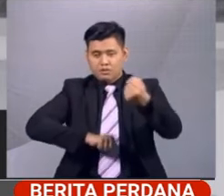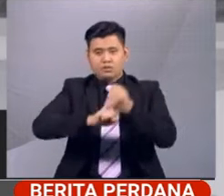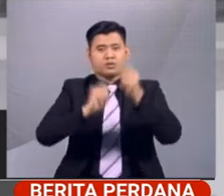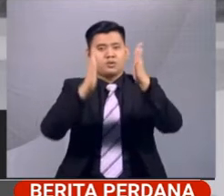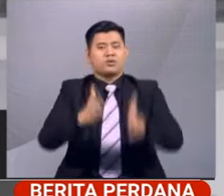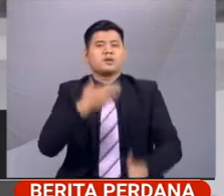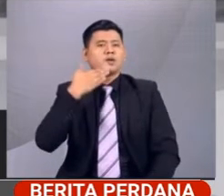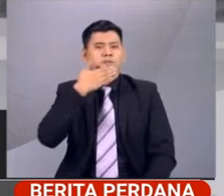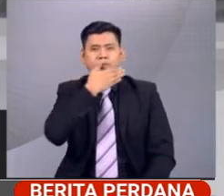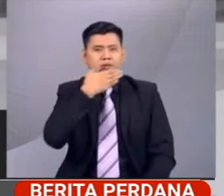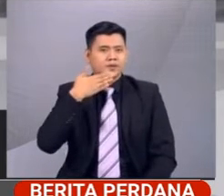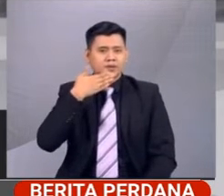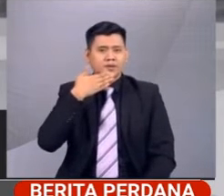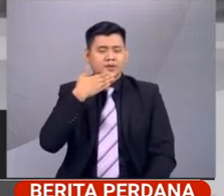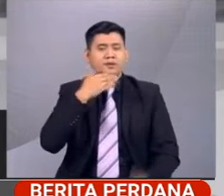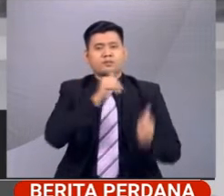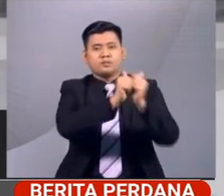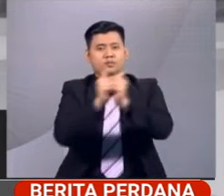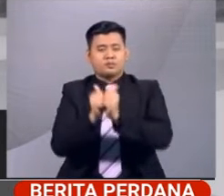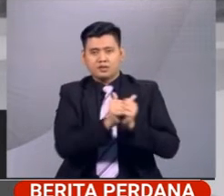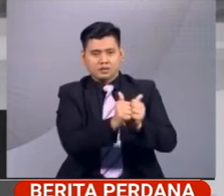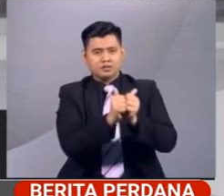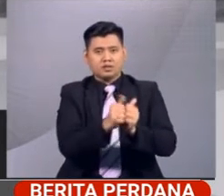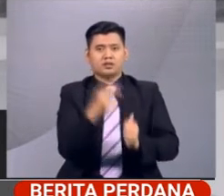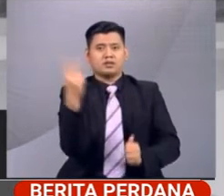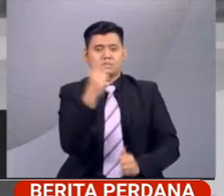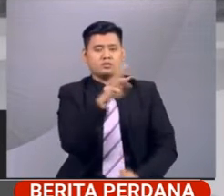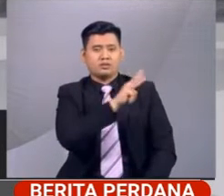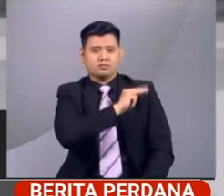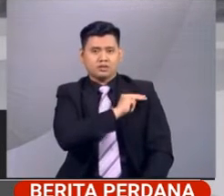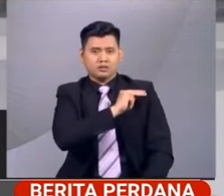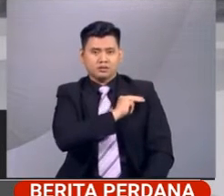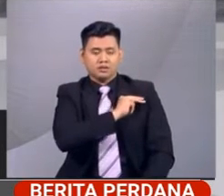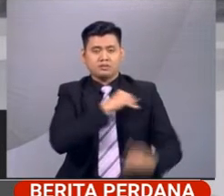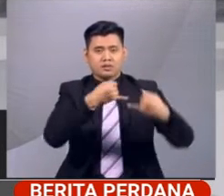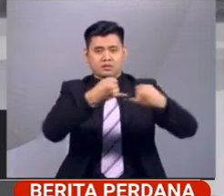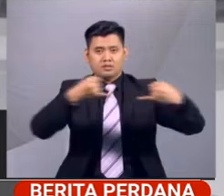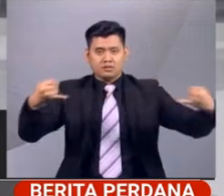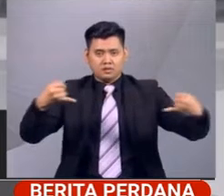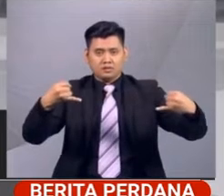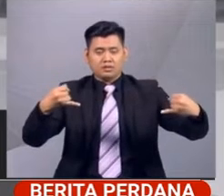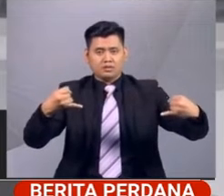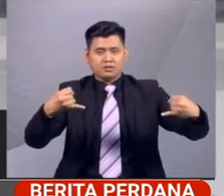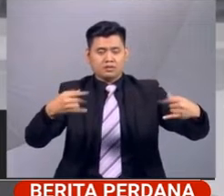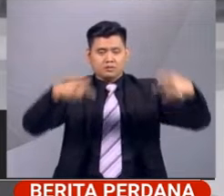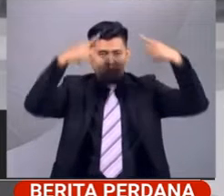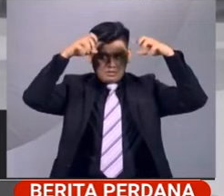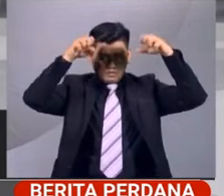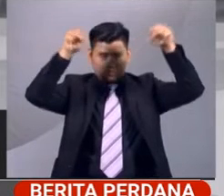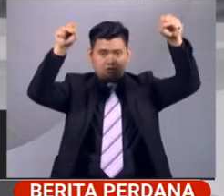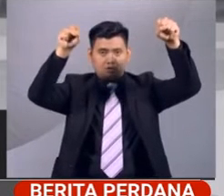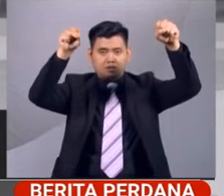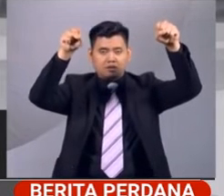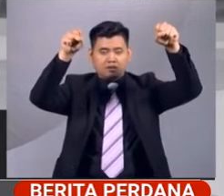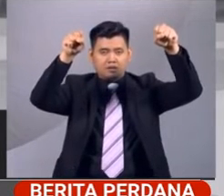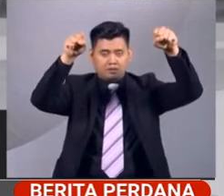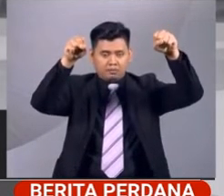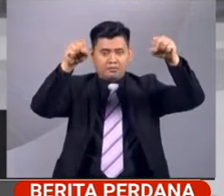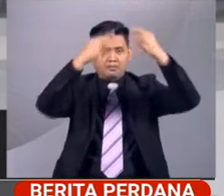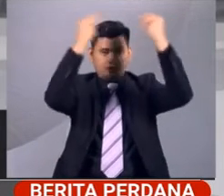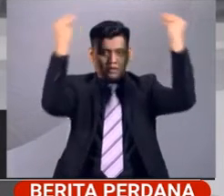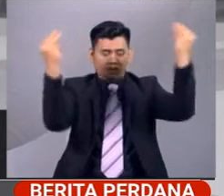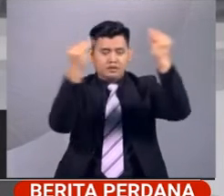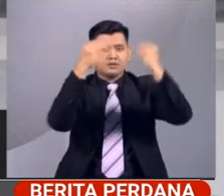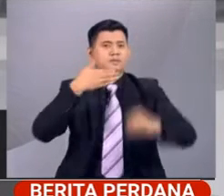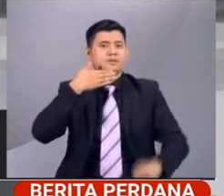lancaran disempurnakan secara bersama oleh kedua menteri secara dalam talian diproduksikan oleh presiden mansyaul